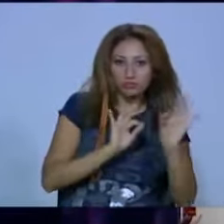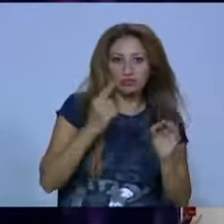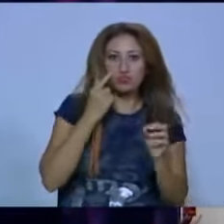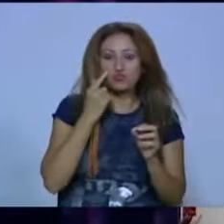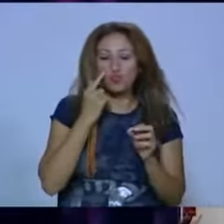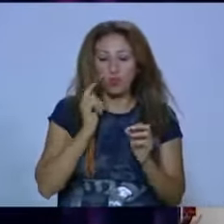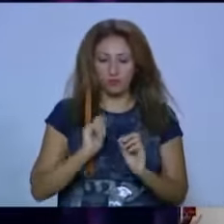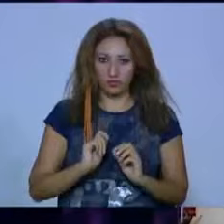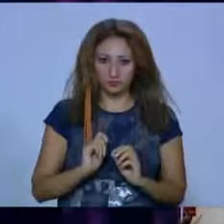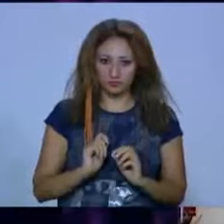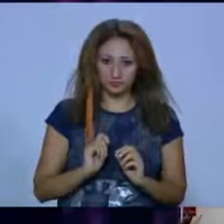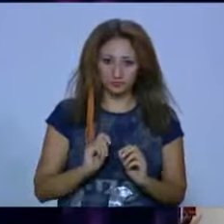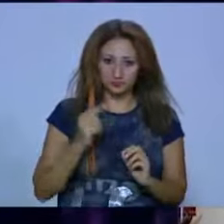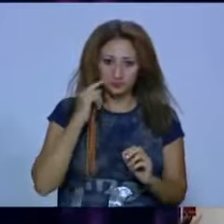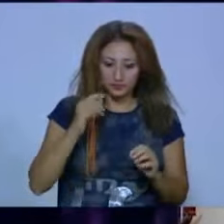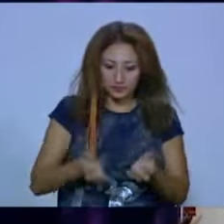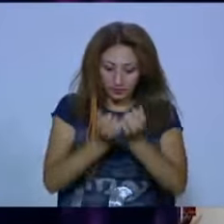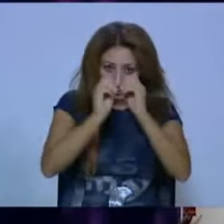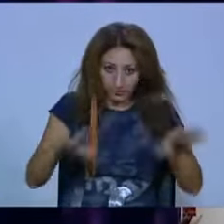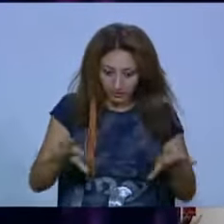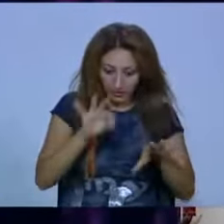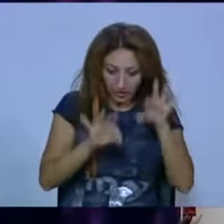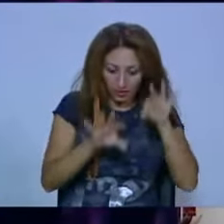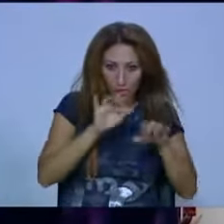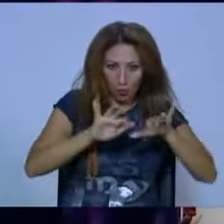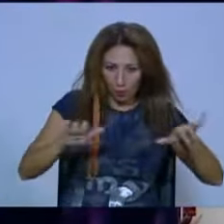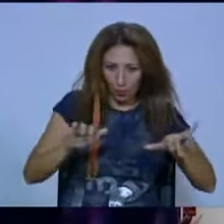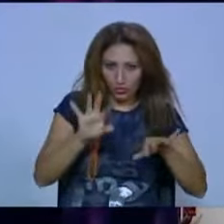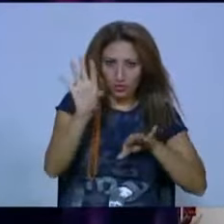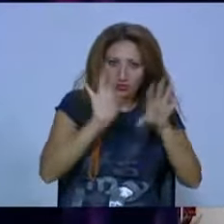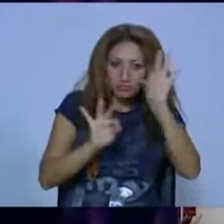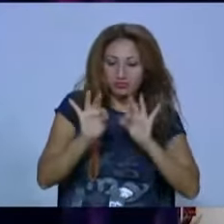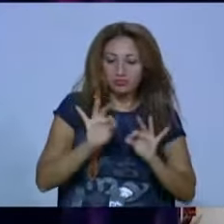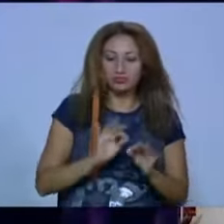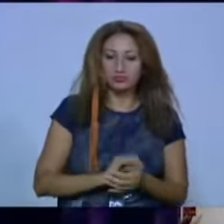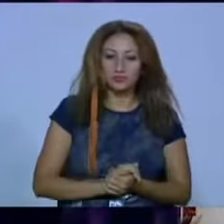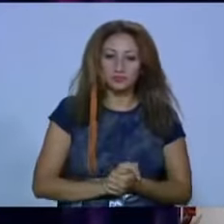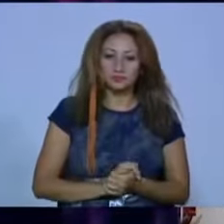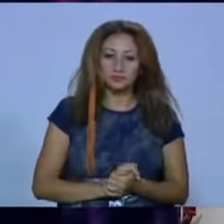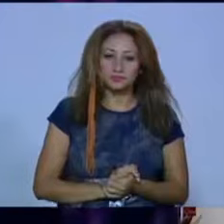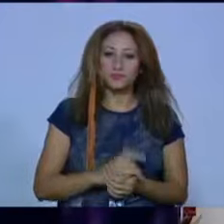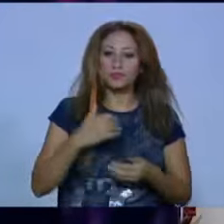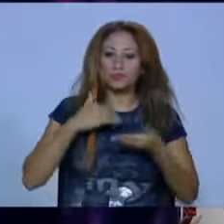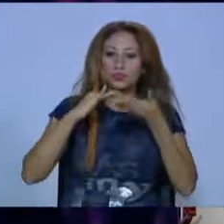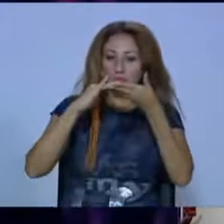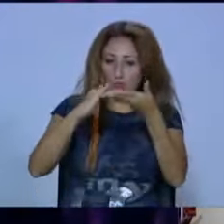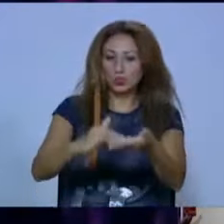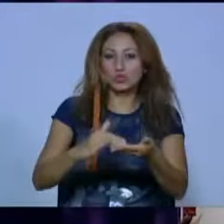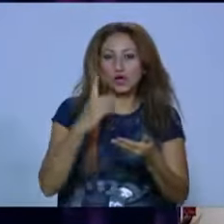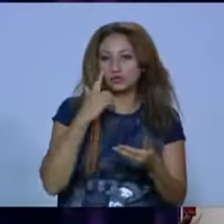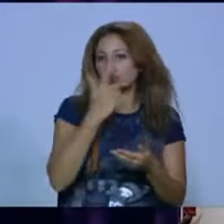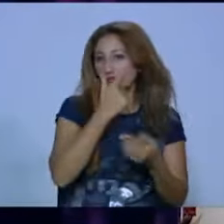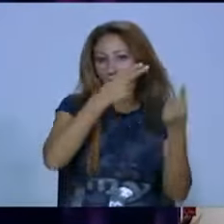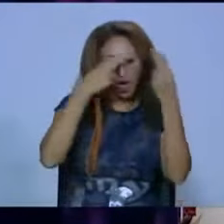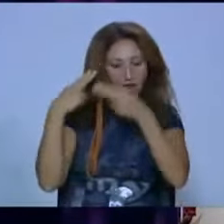عشوائي، وإن شاء الله بعد ما يتم اختيارها عن طريق الكمبيوتر بنروح لغاية عندها ونحقق لها حلمها.